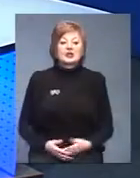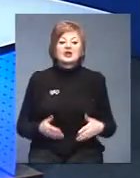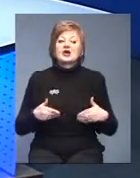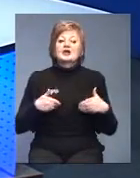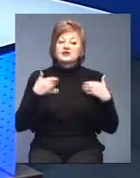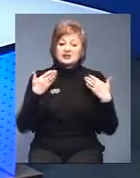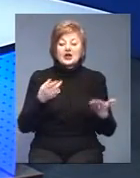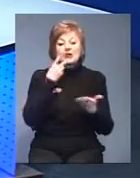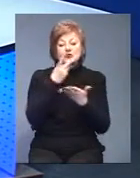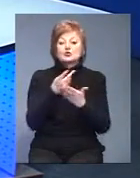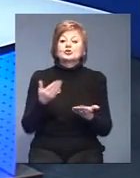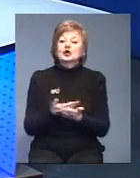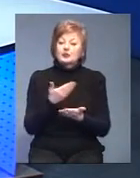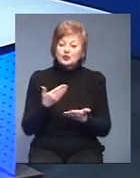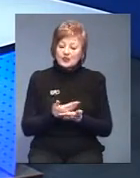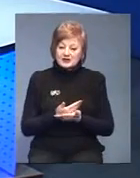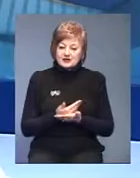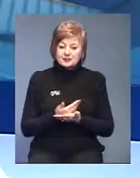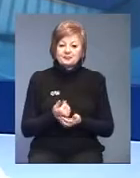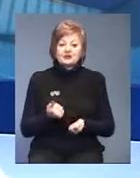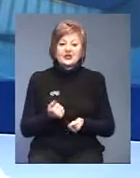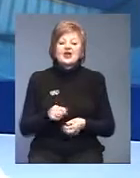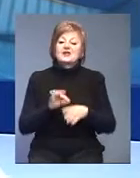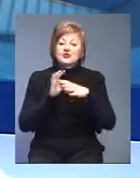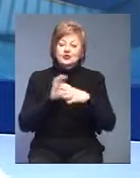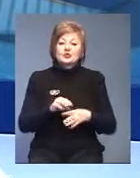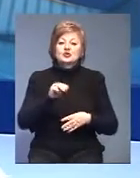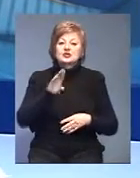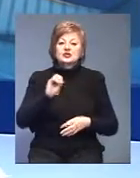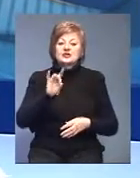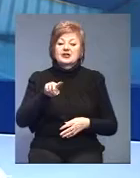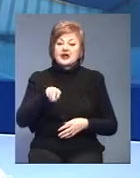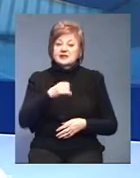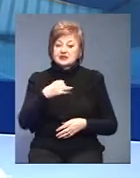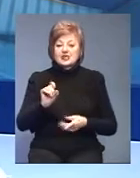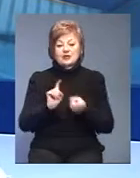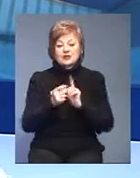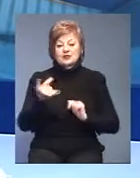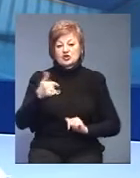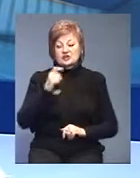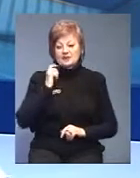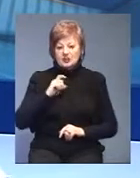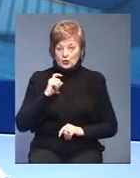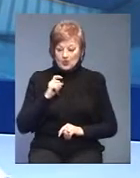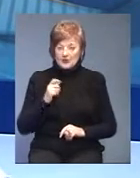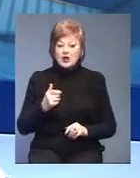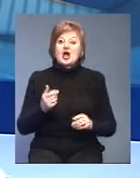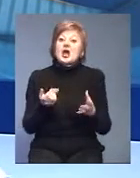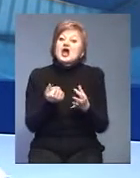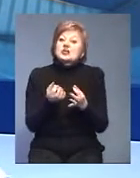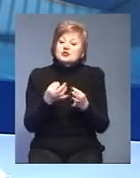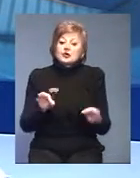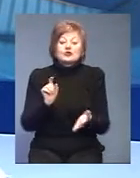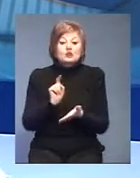Вітаю вас в ефірі випуск новин на Суспільному Запоріжжя. У студії працюють Валентин Терлецький та Галина Воротнікова. Звільнити з